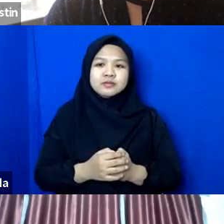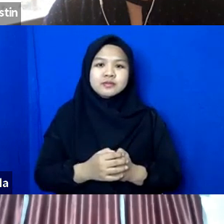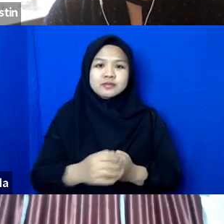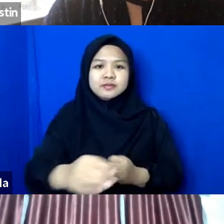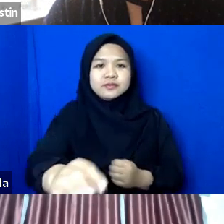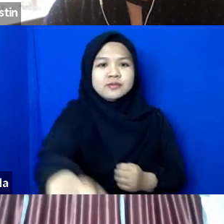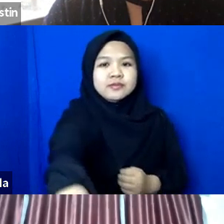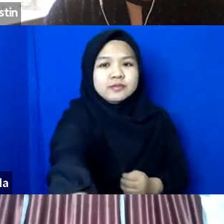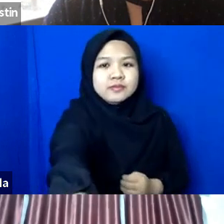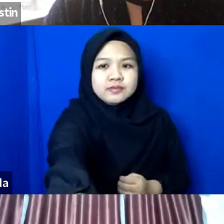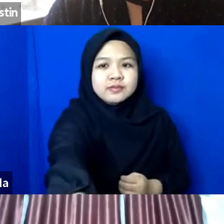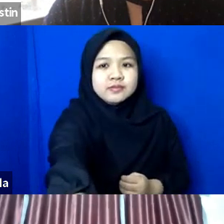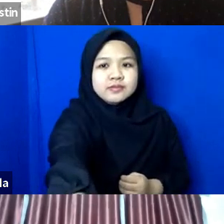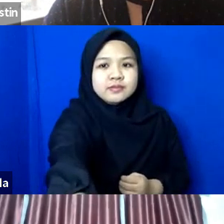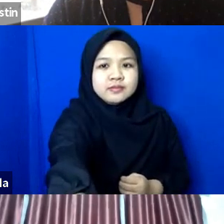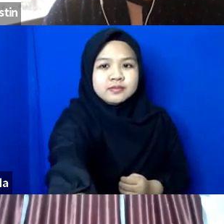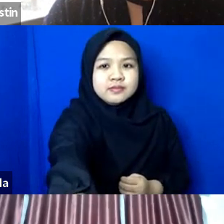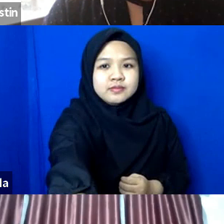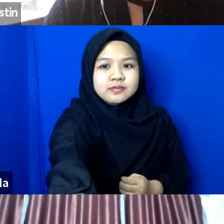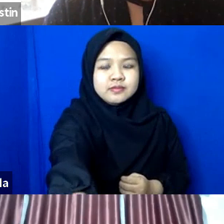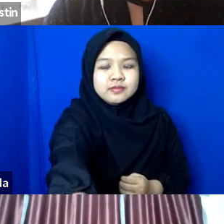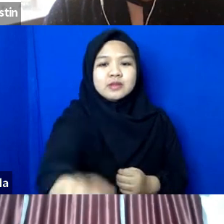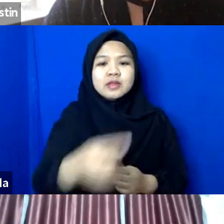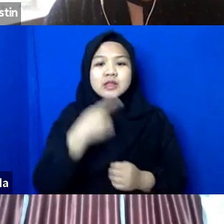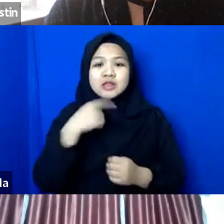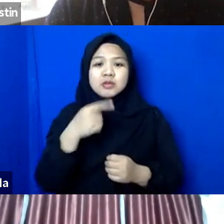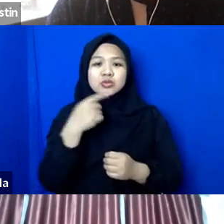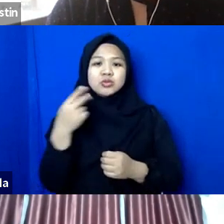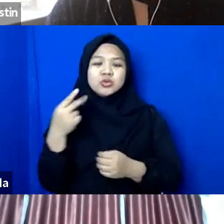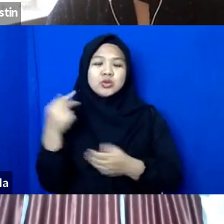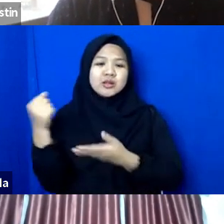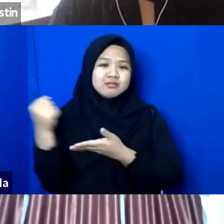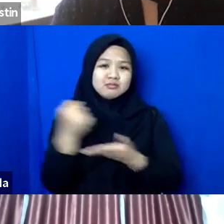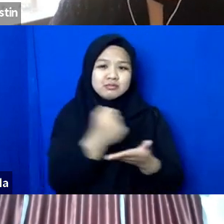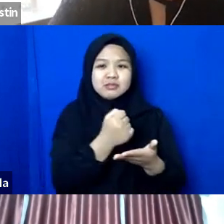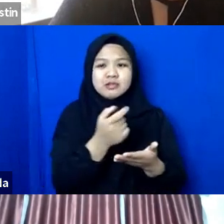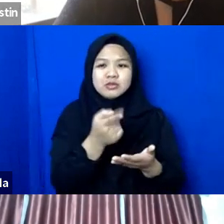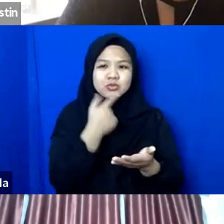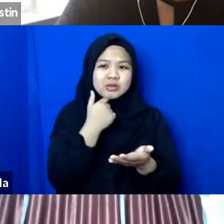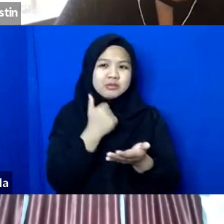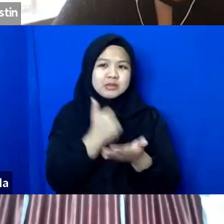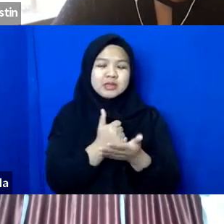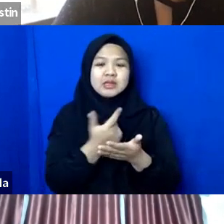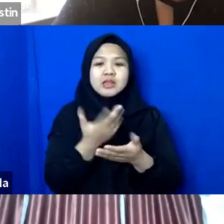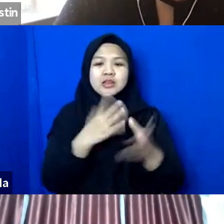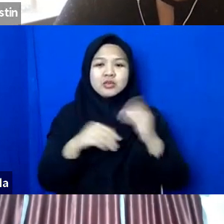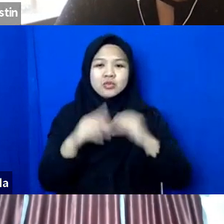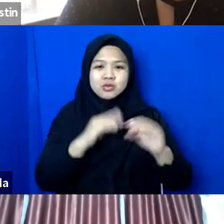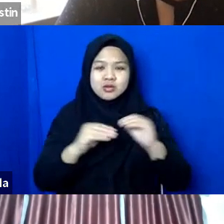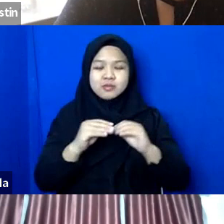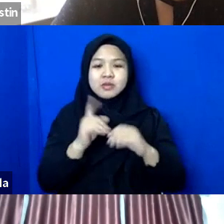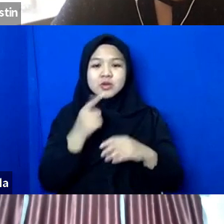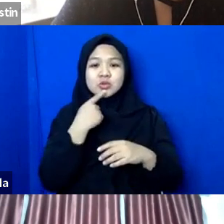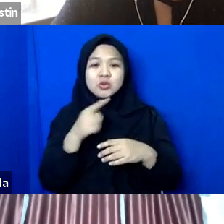ya termasuk soal donor dan dana yang minim itu juga ya berhak penting yang di Hai ada juga